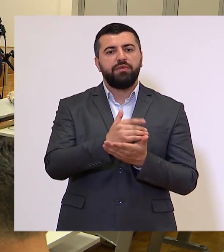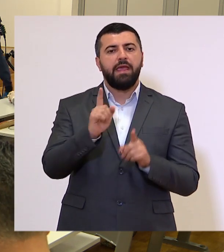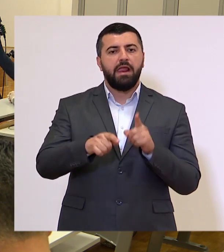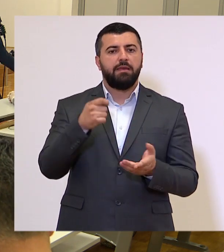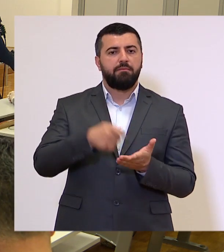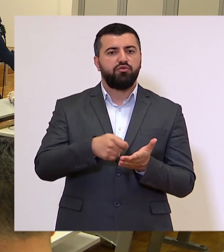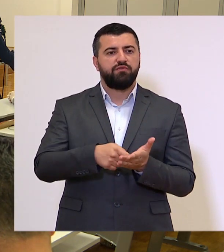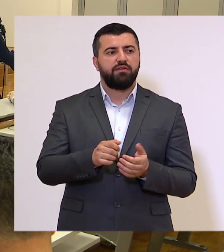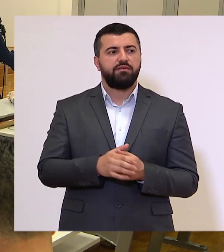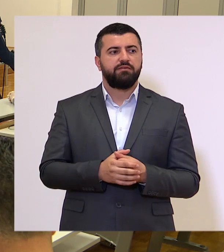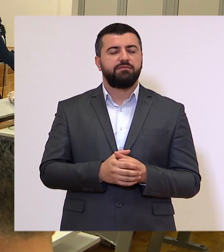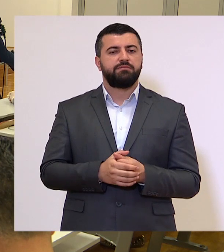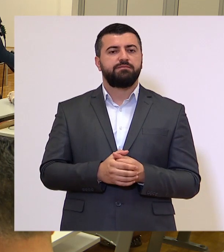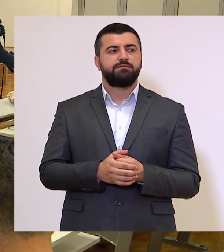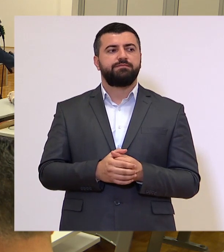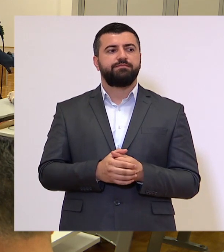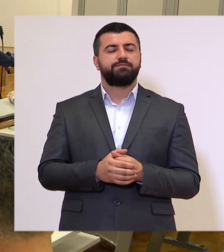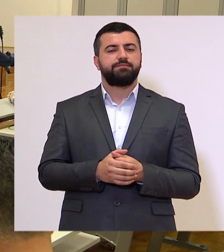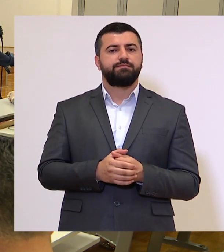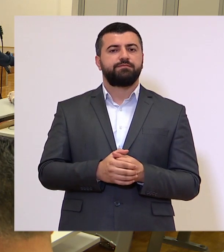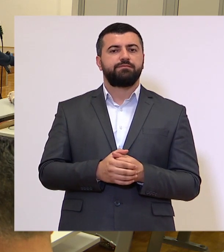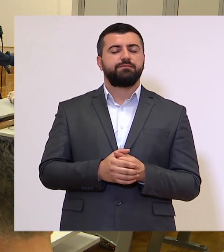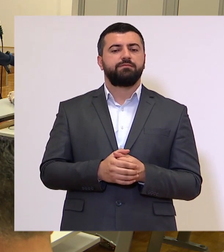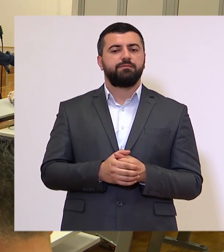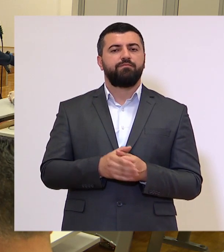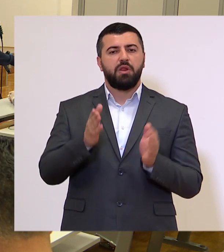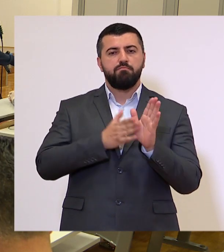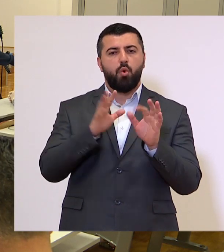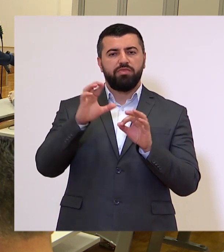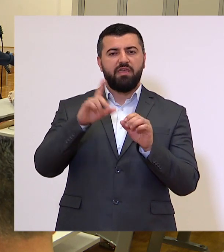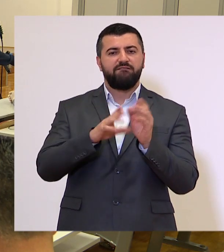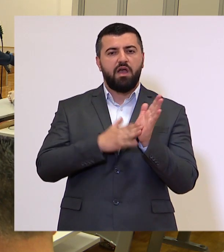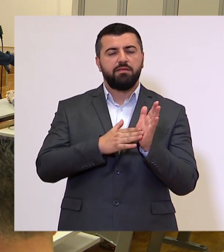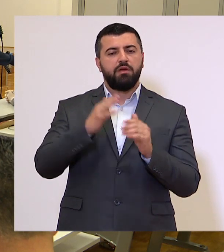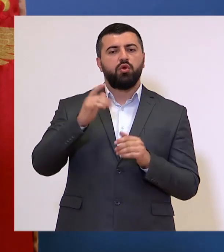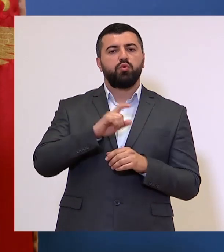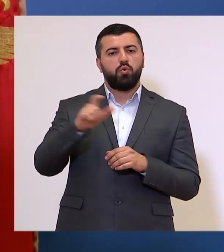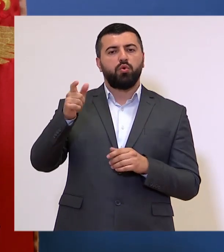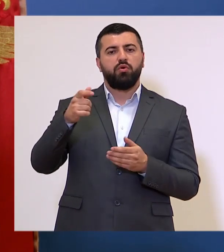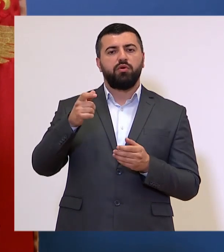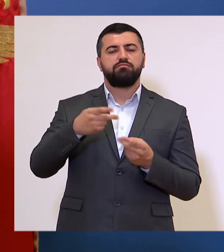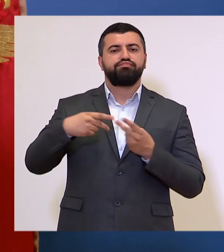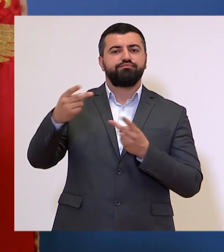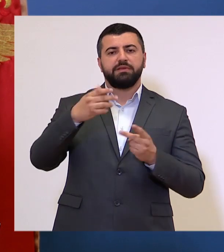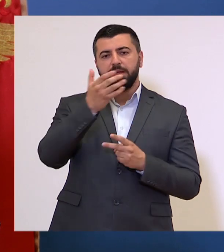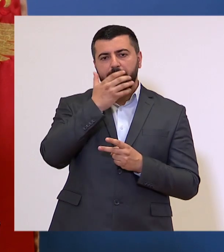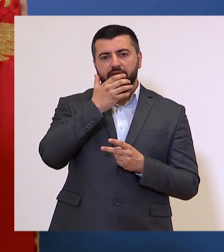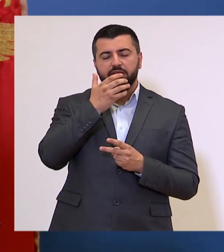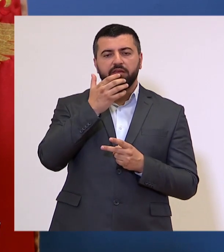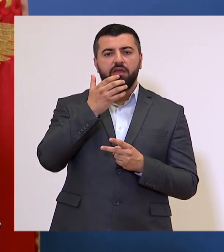ili naplaćivane, portal Mondo? Ustanova Montefarm je zadužena za distribuciju